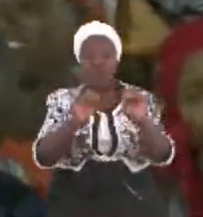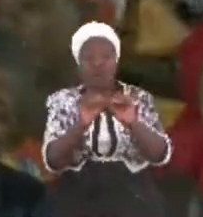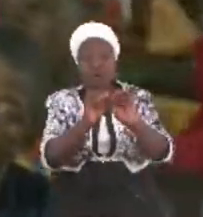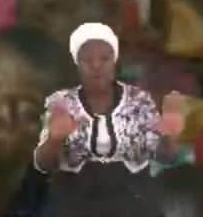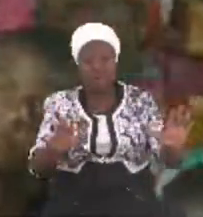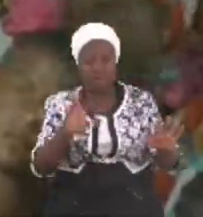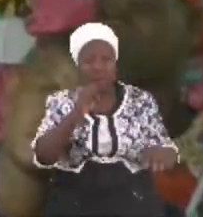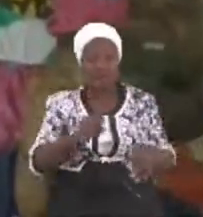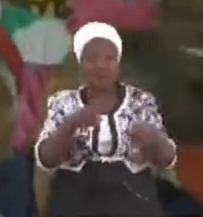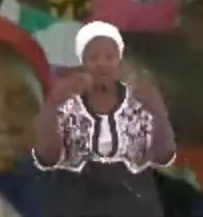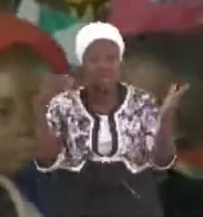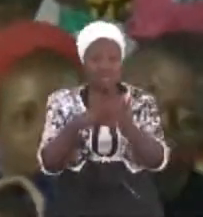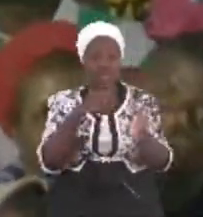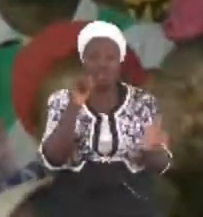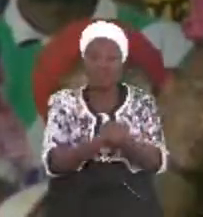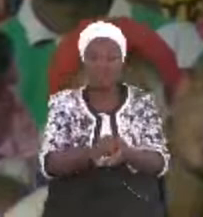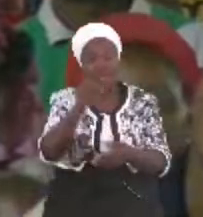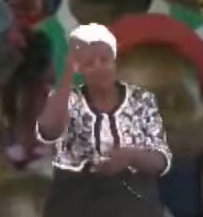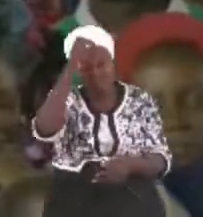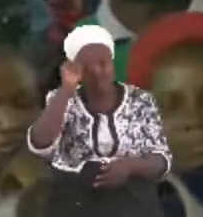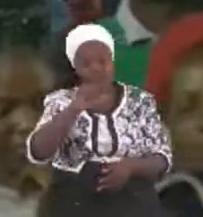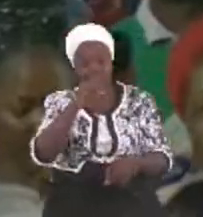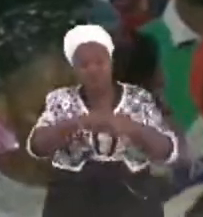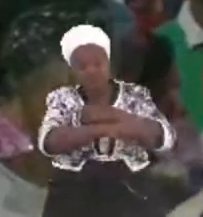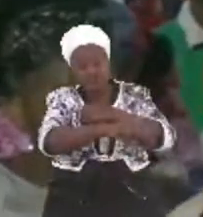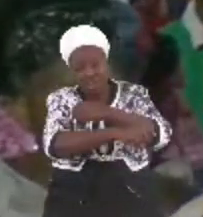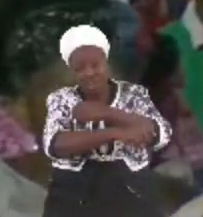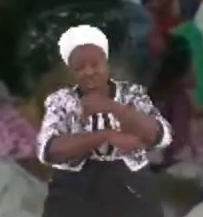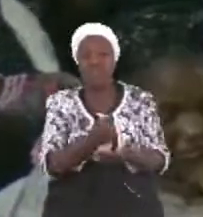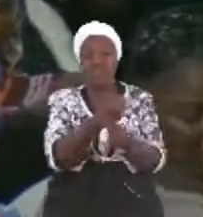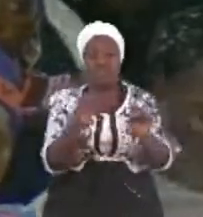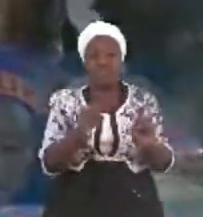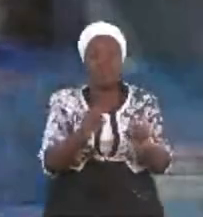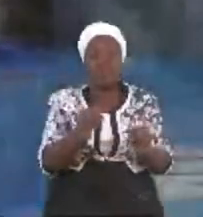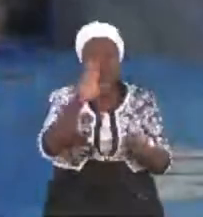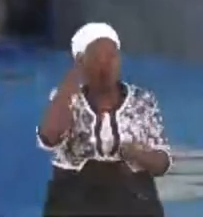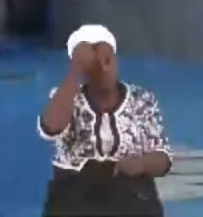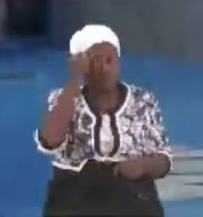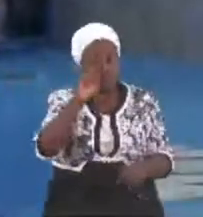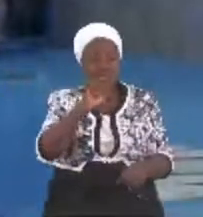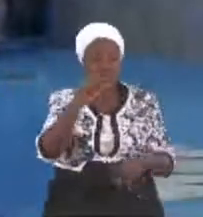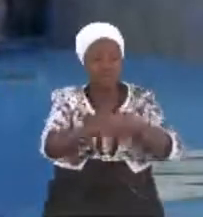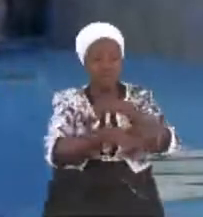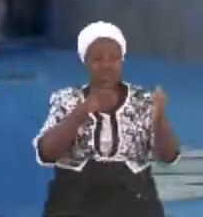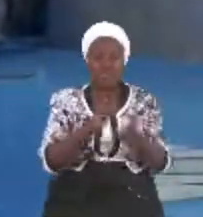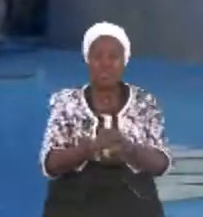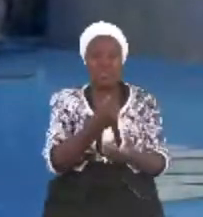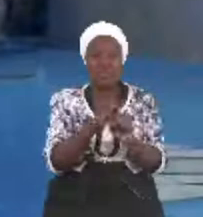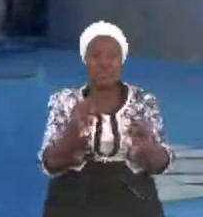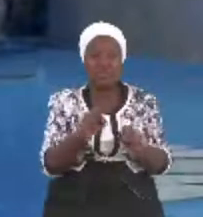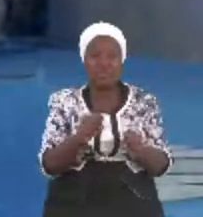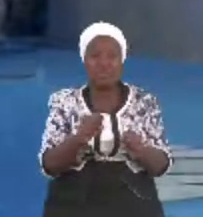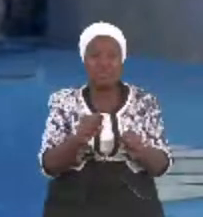Rien ne peut contredire cela. Satan ne peut pas voler ce salut-là. Tes pensées ne peuvent pas te priver de ce